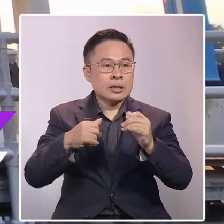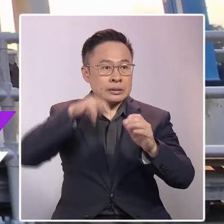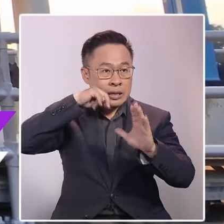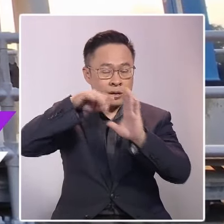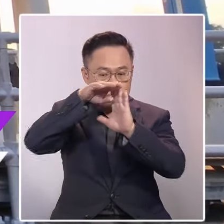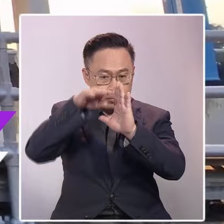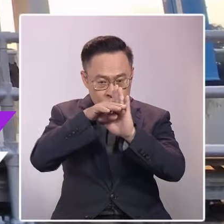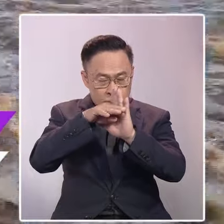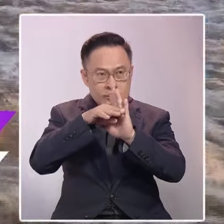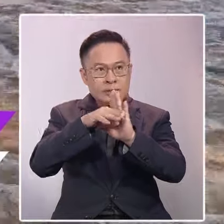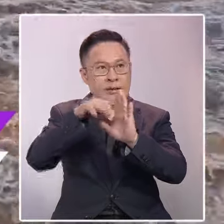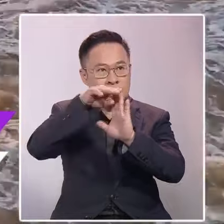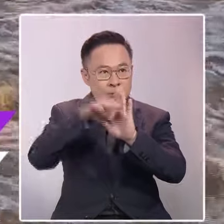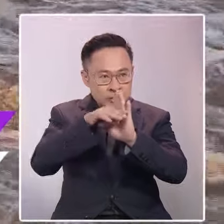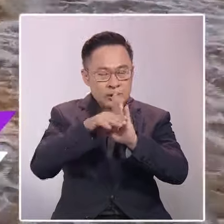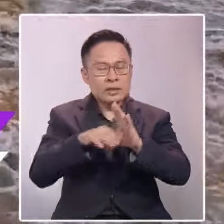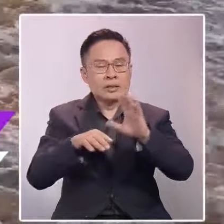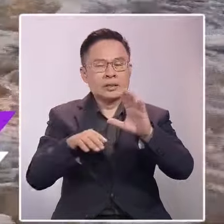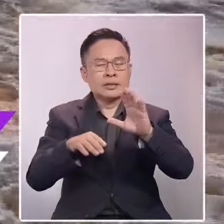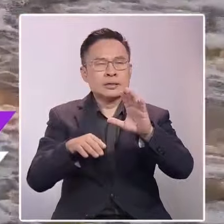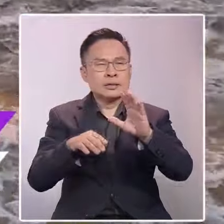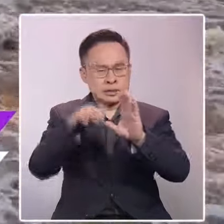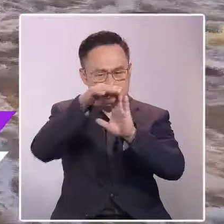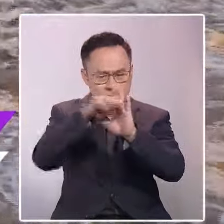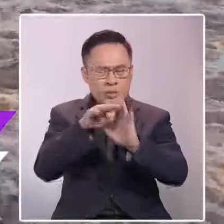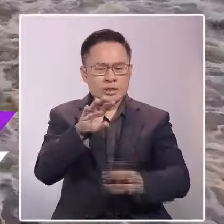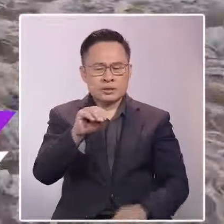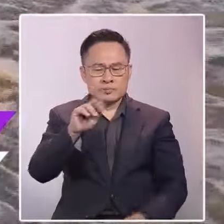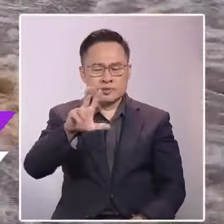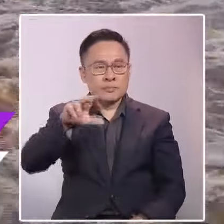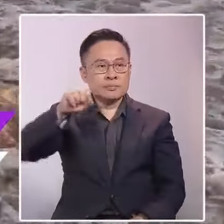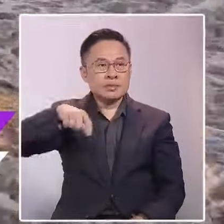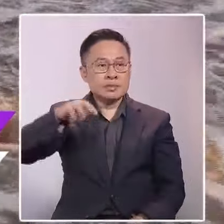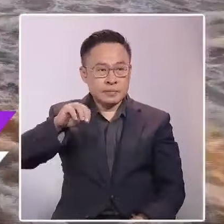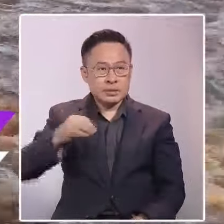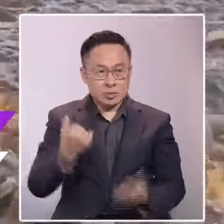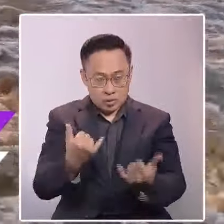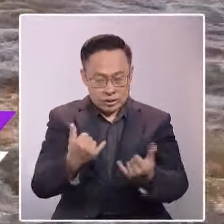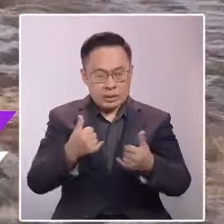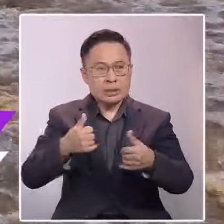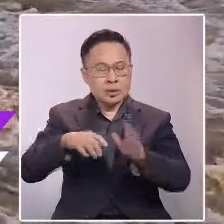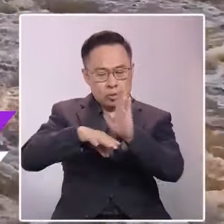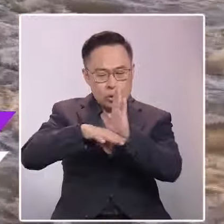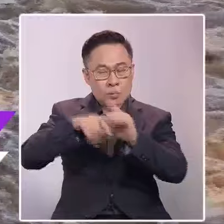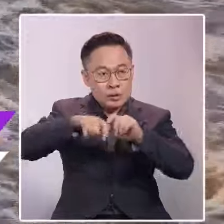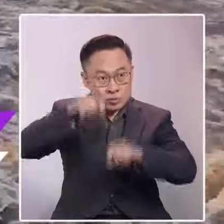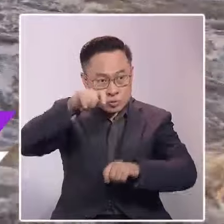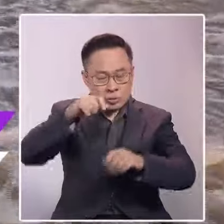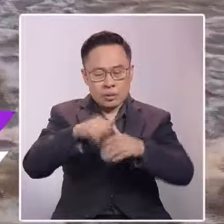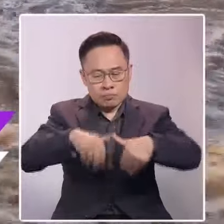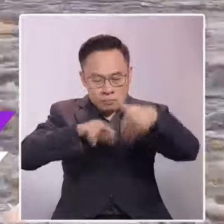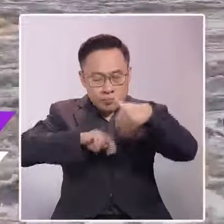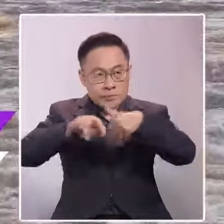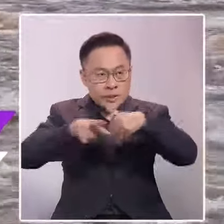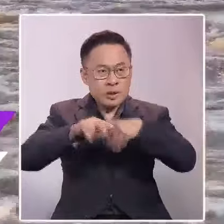วาน 43ซมค่ะตอนนี้อยู่ที่ 16.04เมตปริมาณน้ำไหลผ่าน